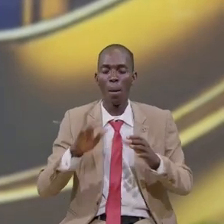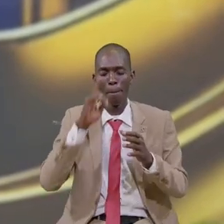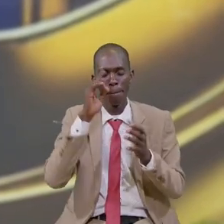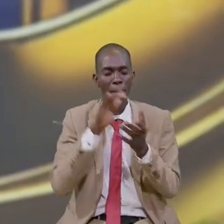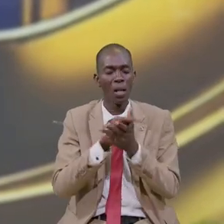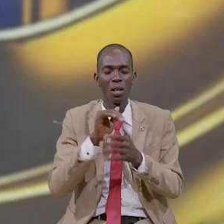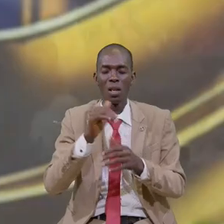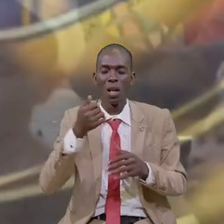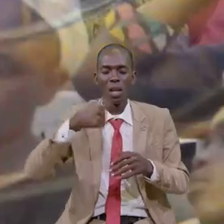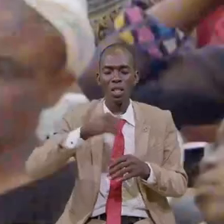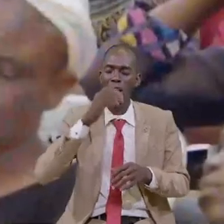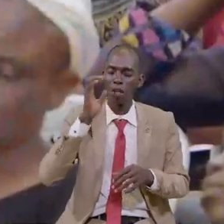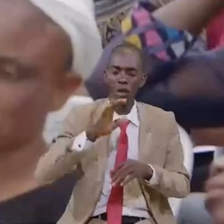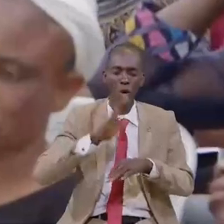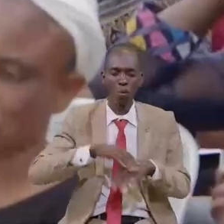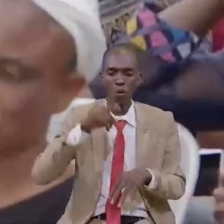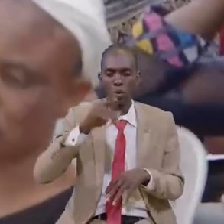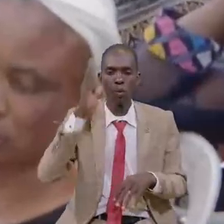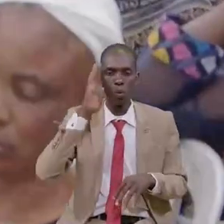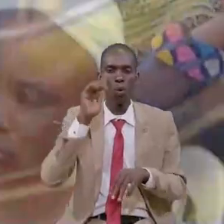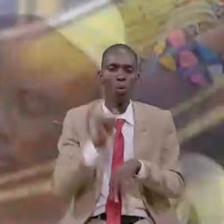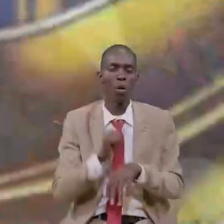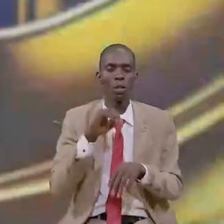Je ne crois pas qu'une malédiction sur toi va marcher.